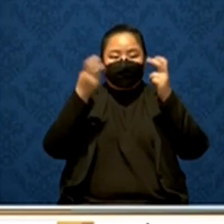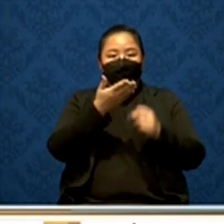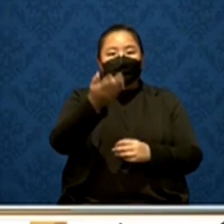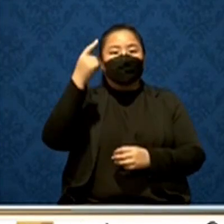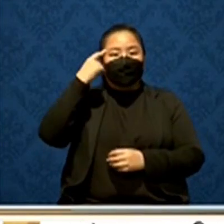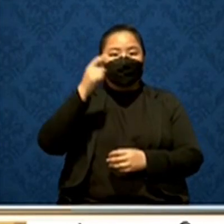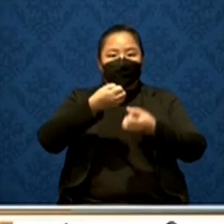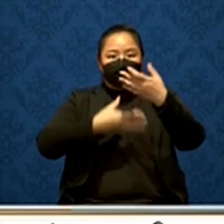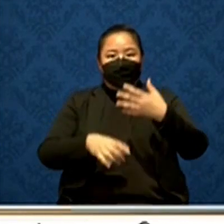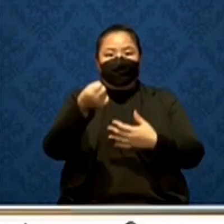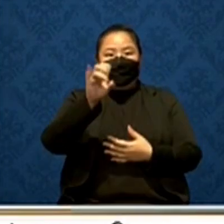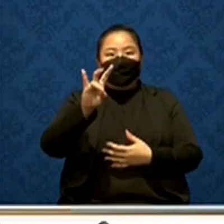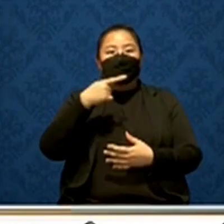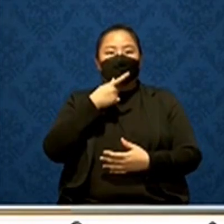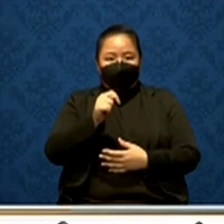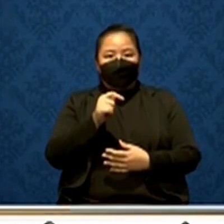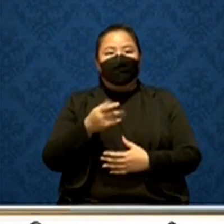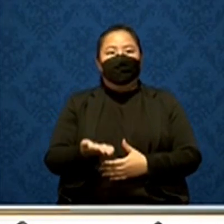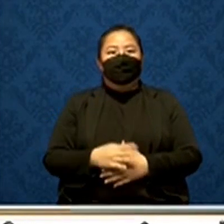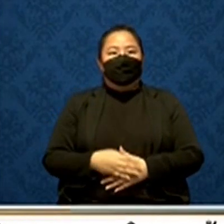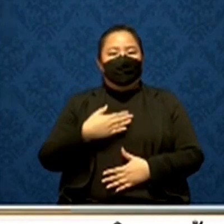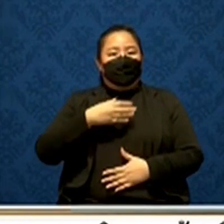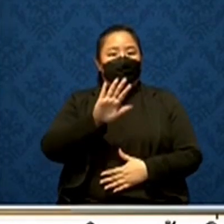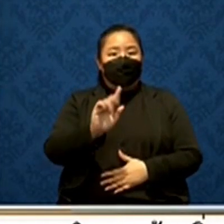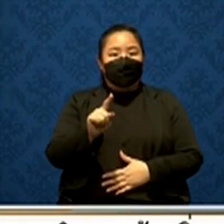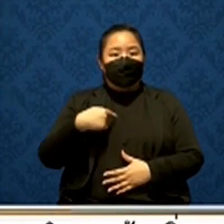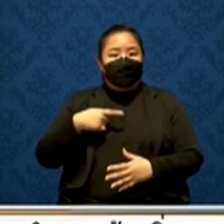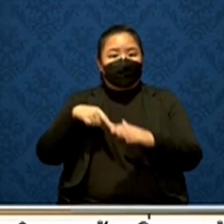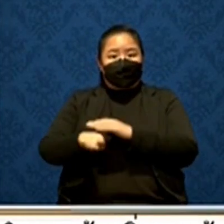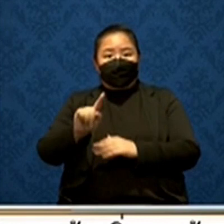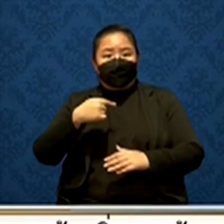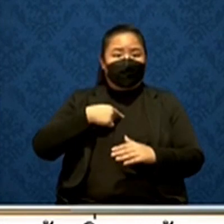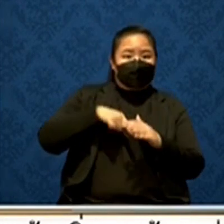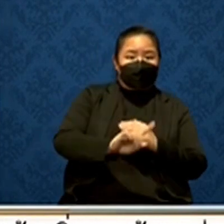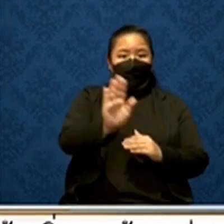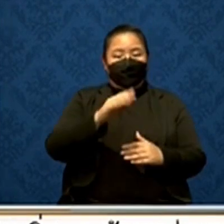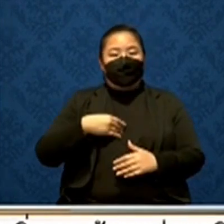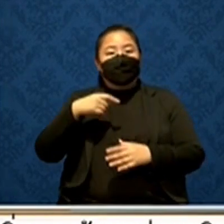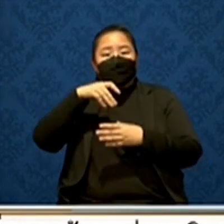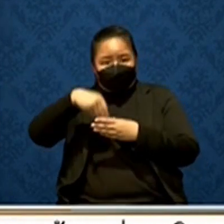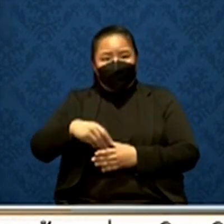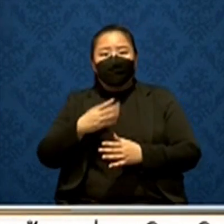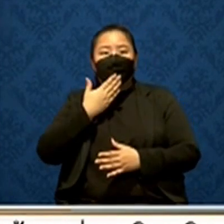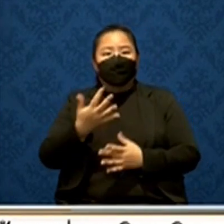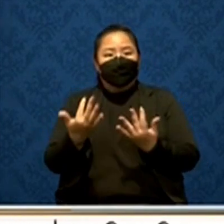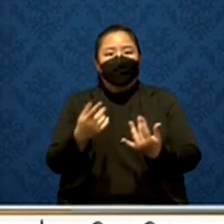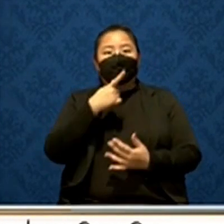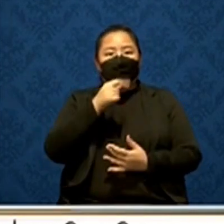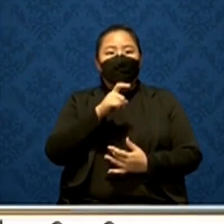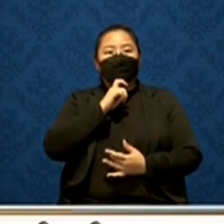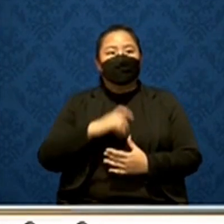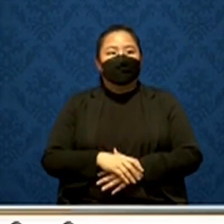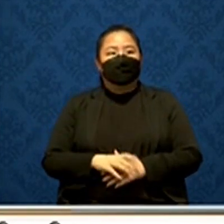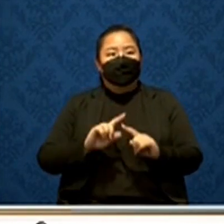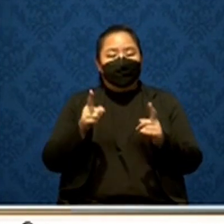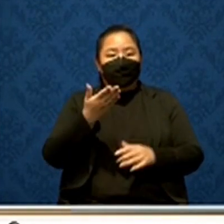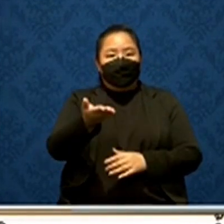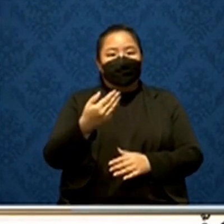า